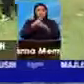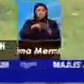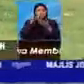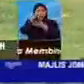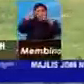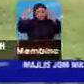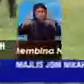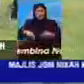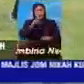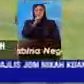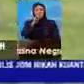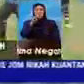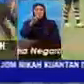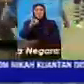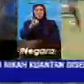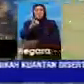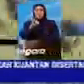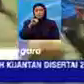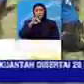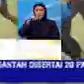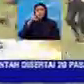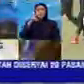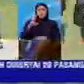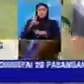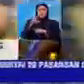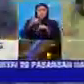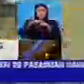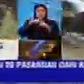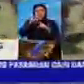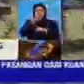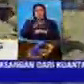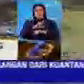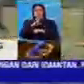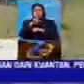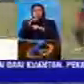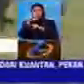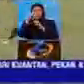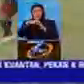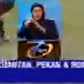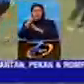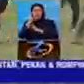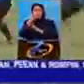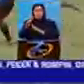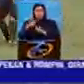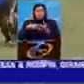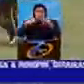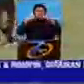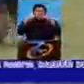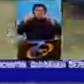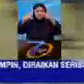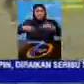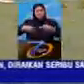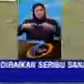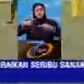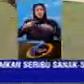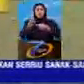Junior pada 23 April depan keputusan pagi tadi bahkan memberi cabaran kepada pesaing-pesaing lain untuk merebut